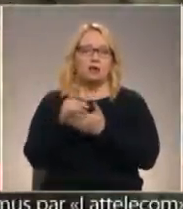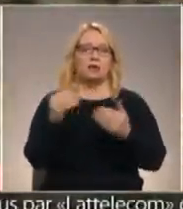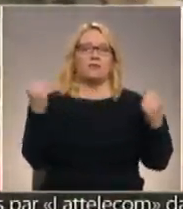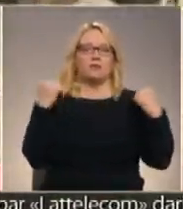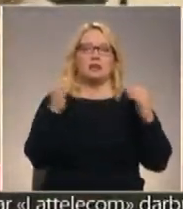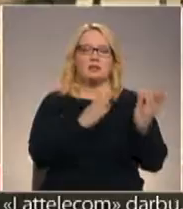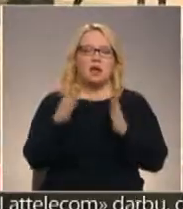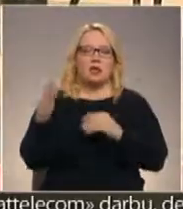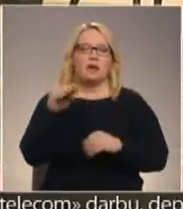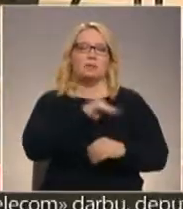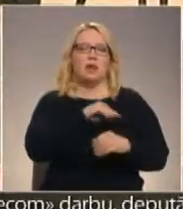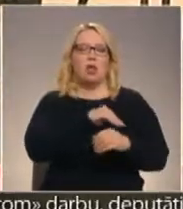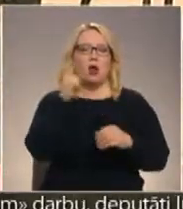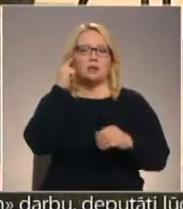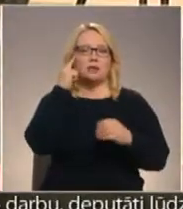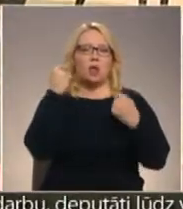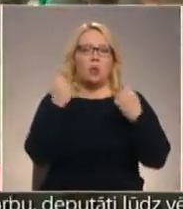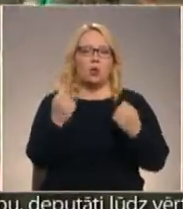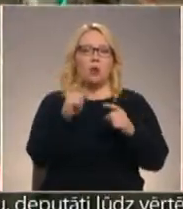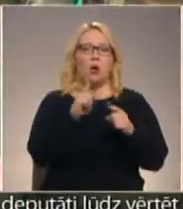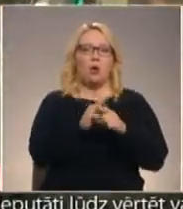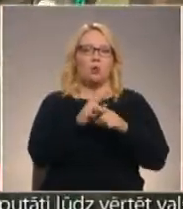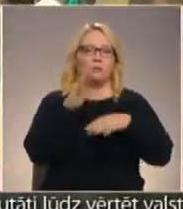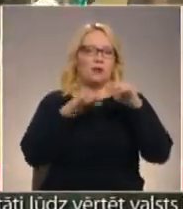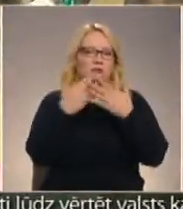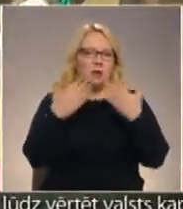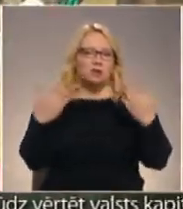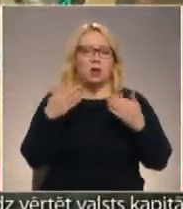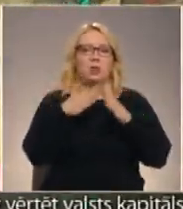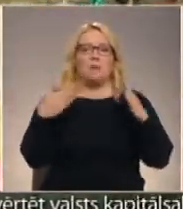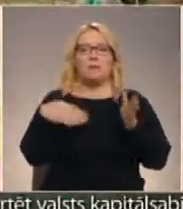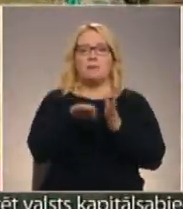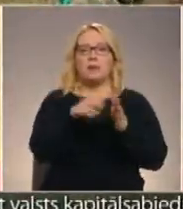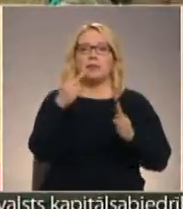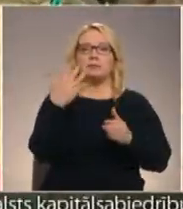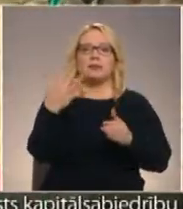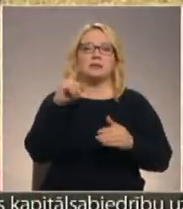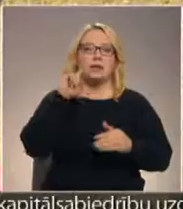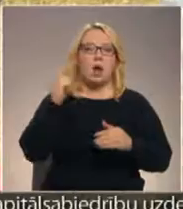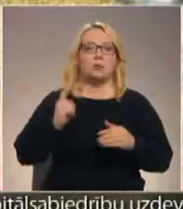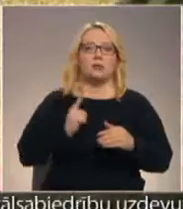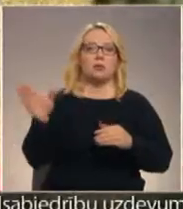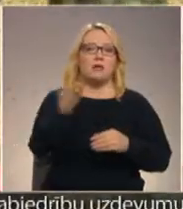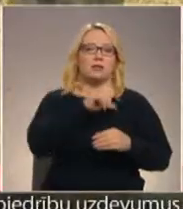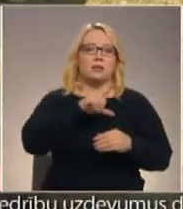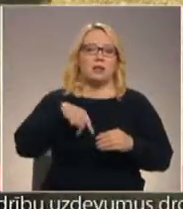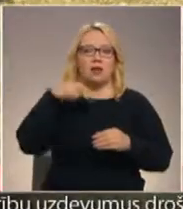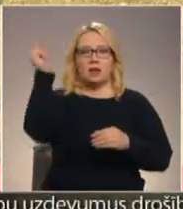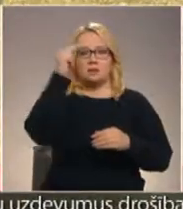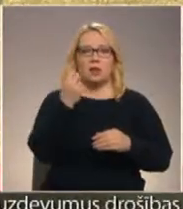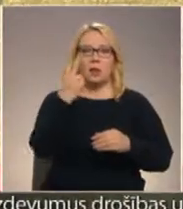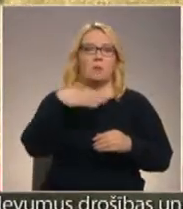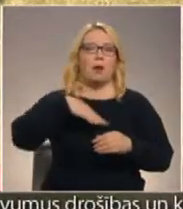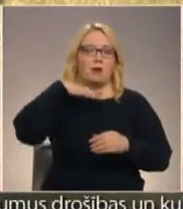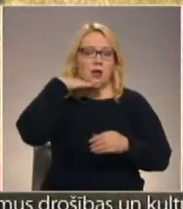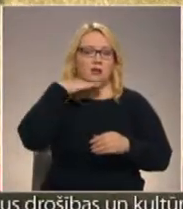sagatavotībā, psiholoģiskajā noturībā un vadības prasmēs. Šogad nometē piedalās 35 jaunsargi no visas Latvijas, kuri mācās 12.